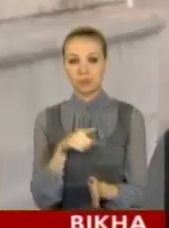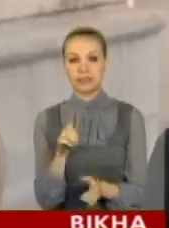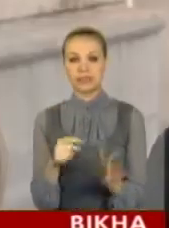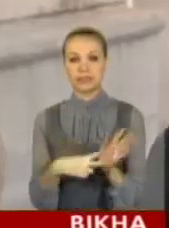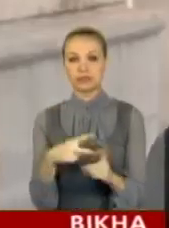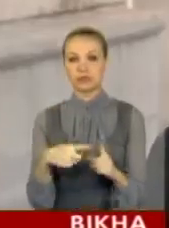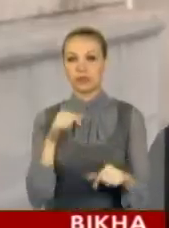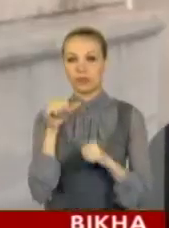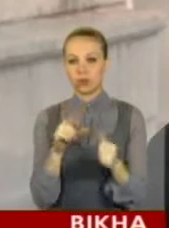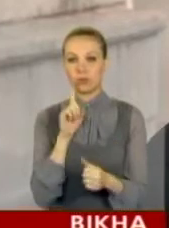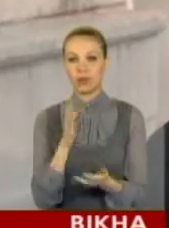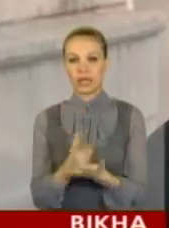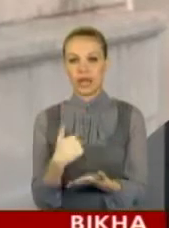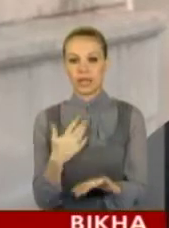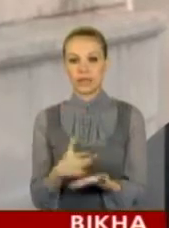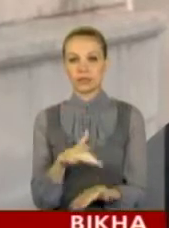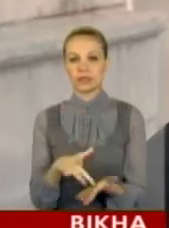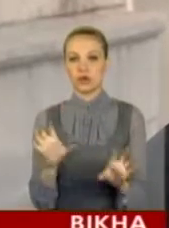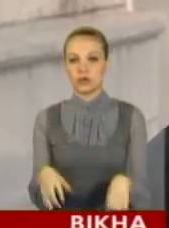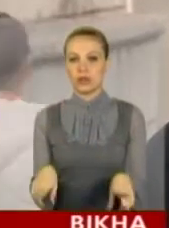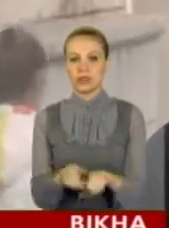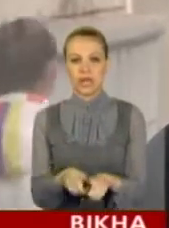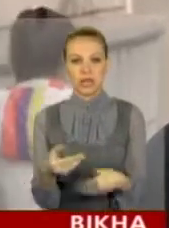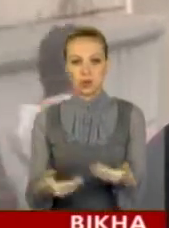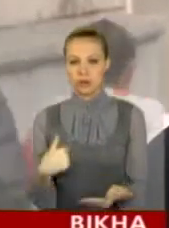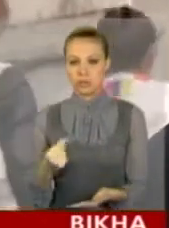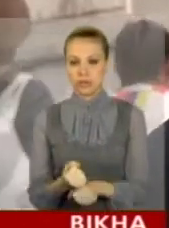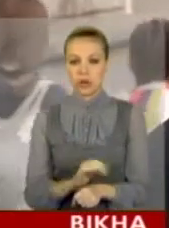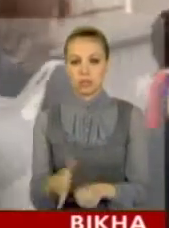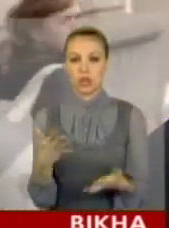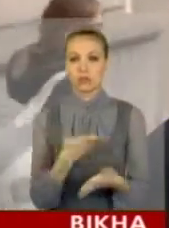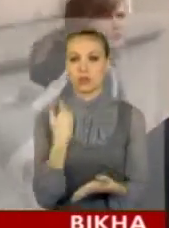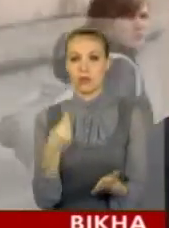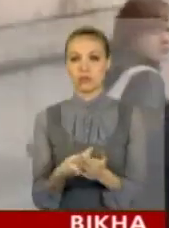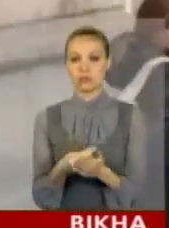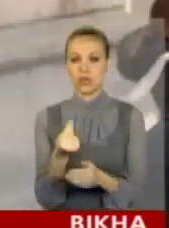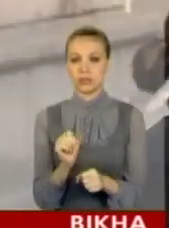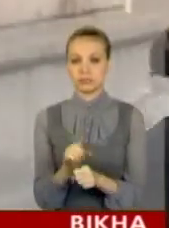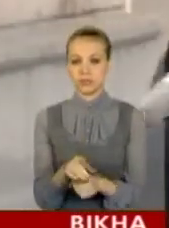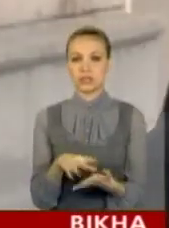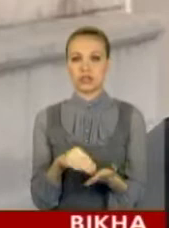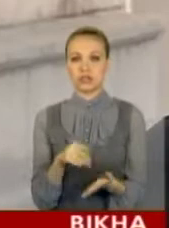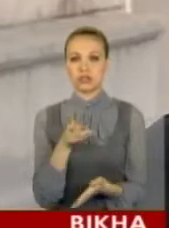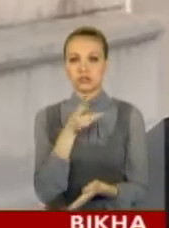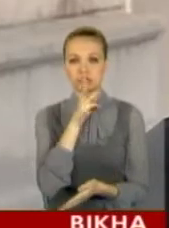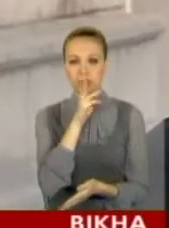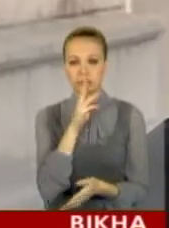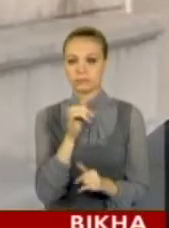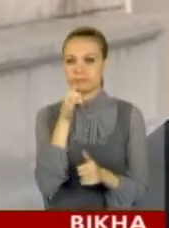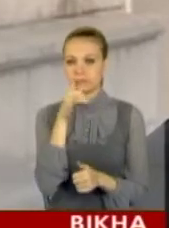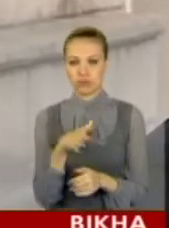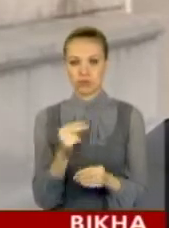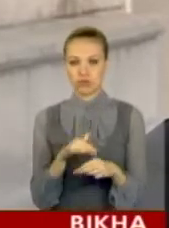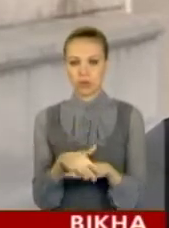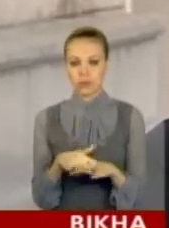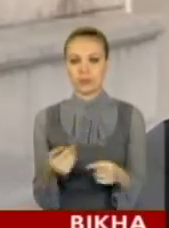7,5 років, поки я міський головою, таких кроків ми не робили. Тобто, якщо немає бюджетних призначень, відповідно, заробітна плата не може